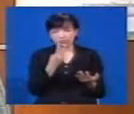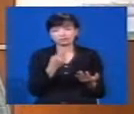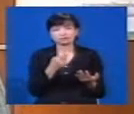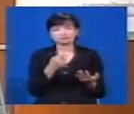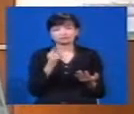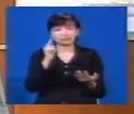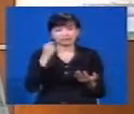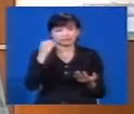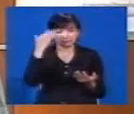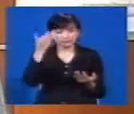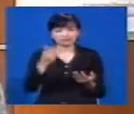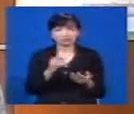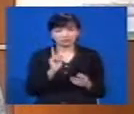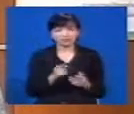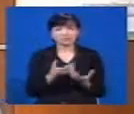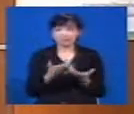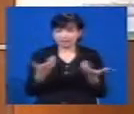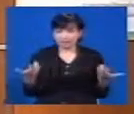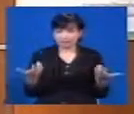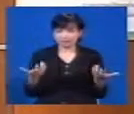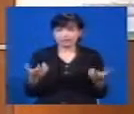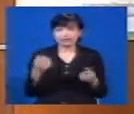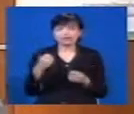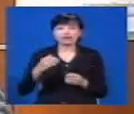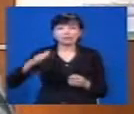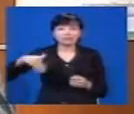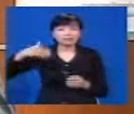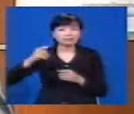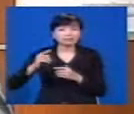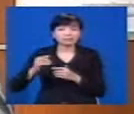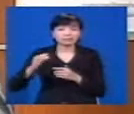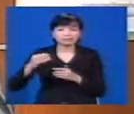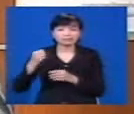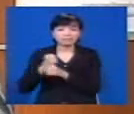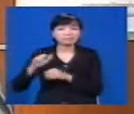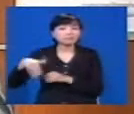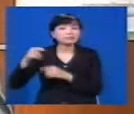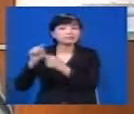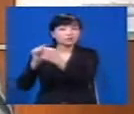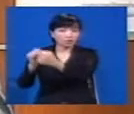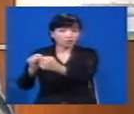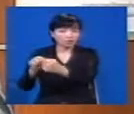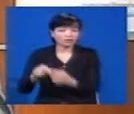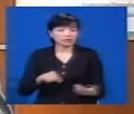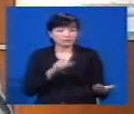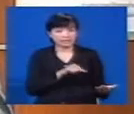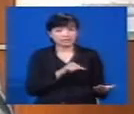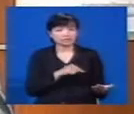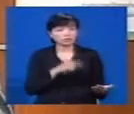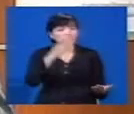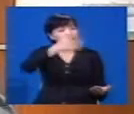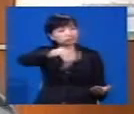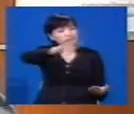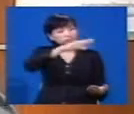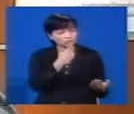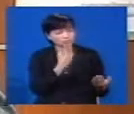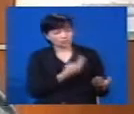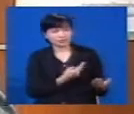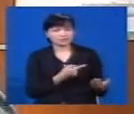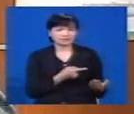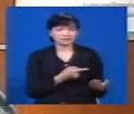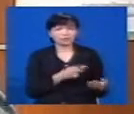เด็นก็คือต้องแยกระหว่างการเดินหน้าไปข้างหน้ากับสิ่งที่ทุกคนมองว่าถ้าเอามาเป็นเงื่อนไ